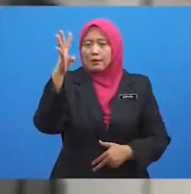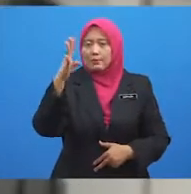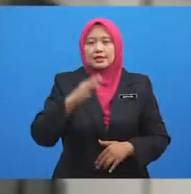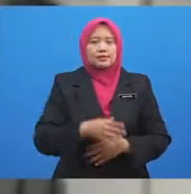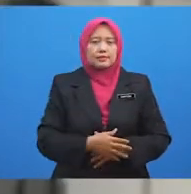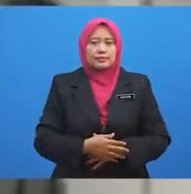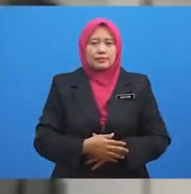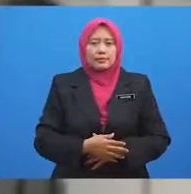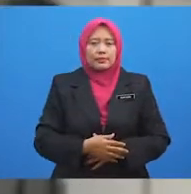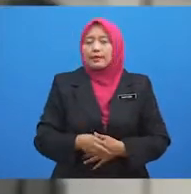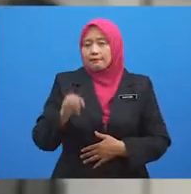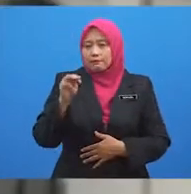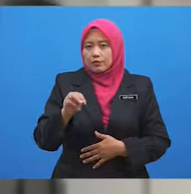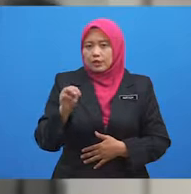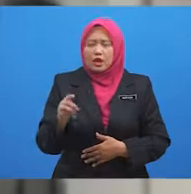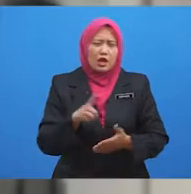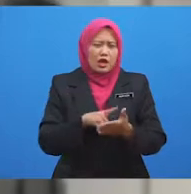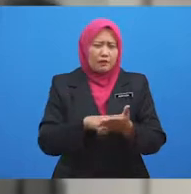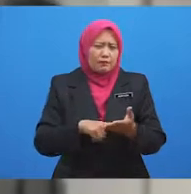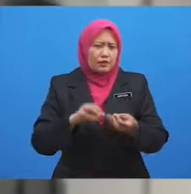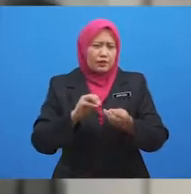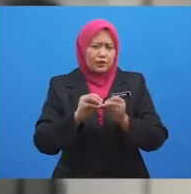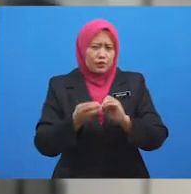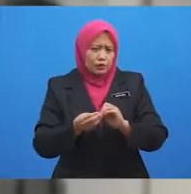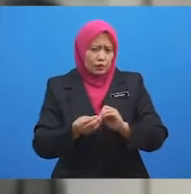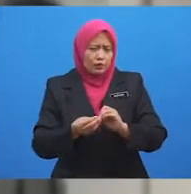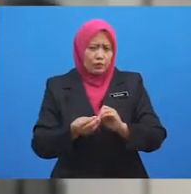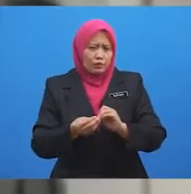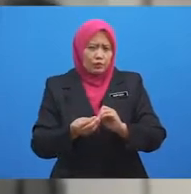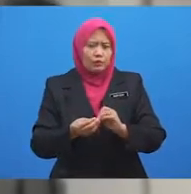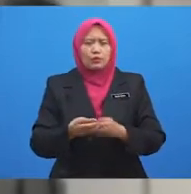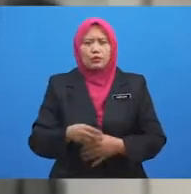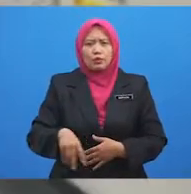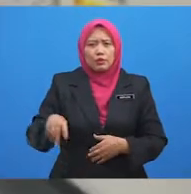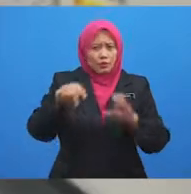Mure-mure, apakah nombor proton bagi karbon?